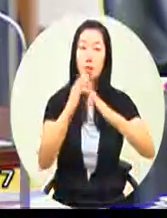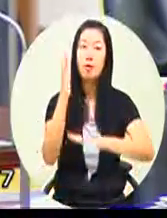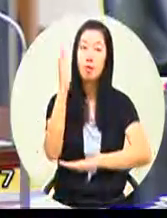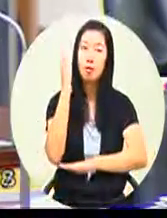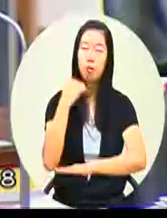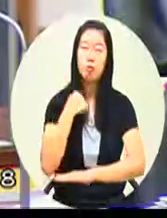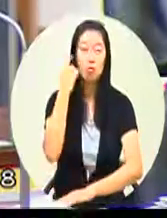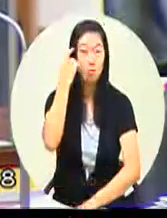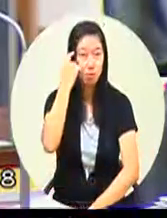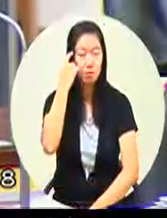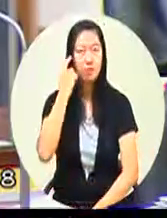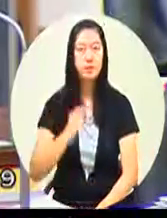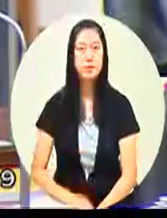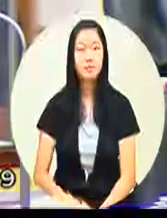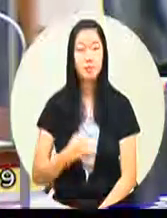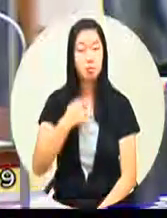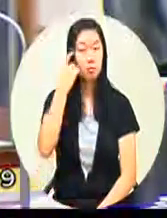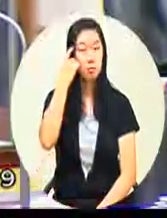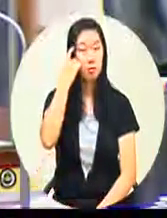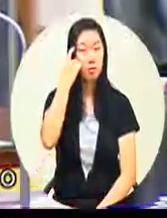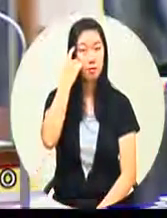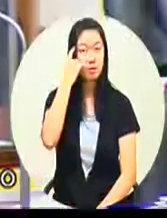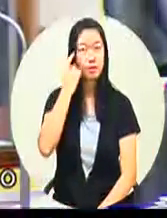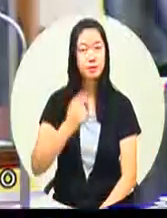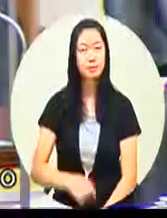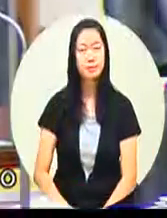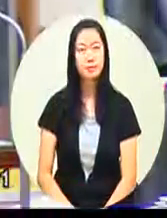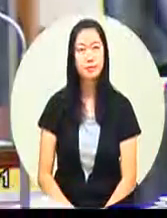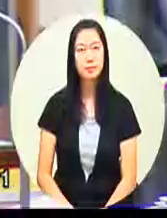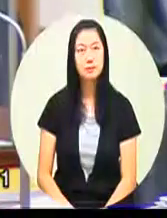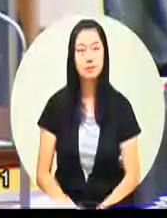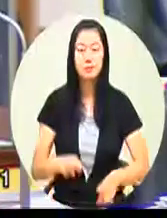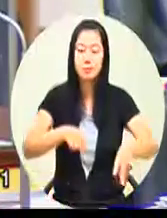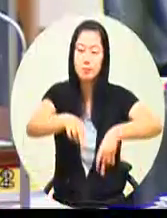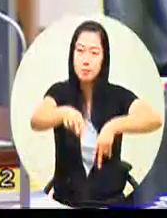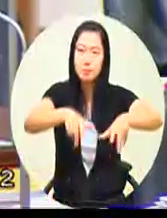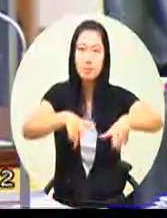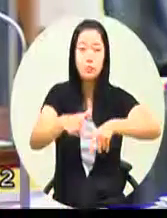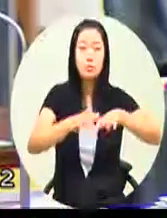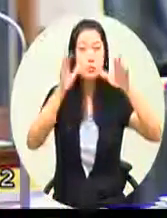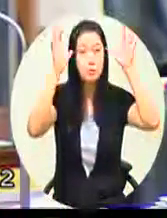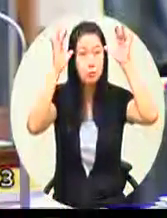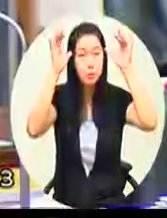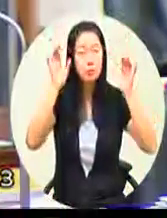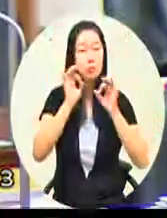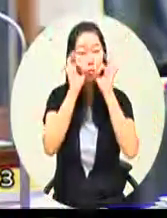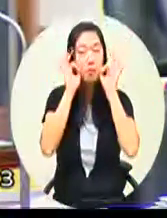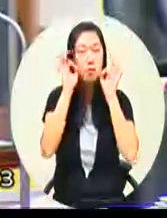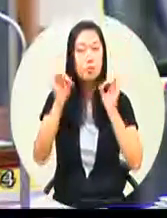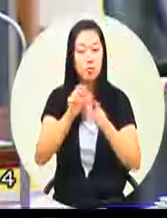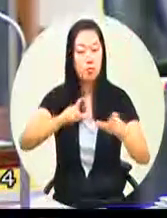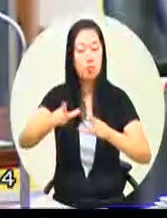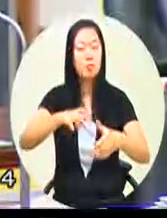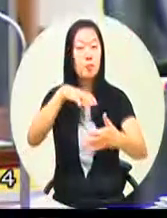我想说哈，在我的想法里面呢哈，在流浪犬猫的他们眼里呀